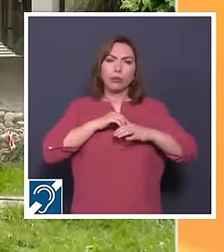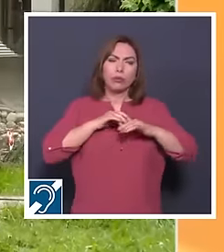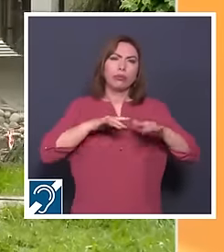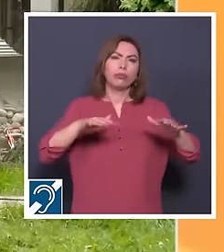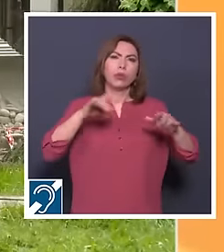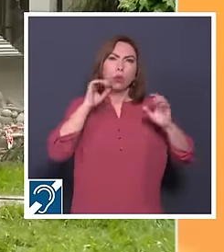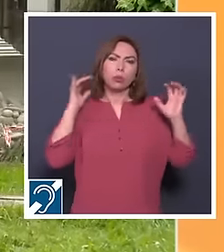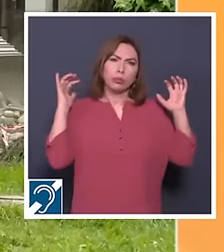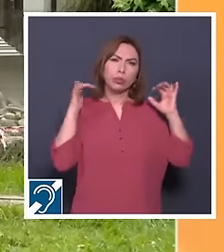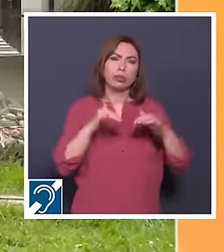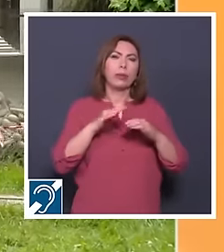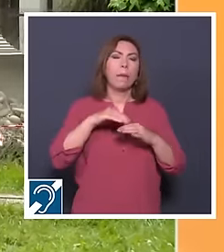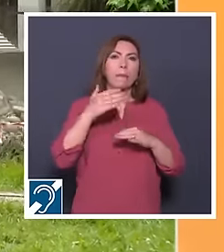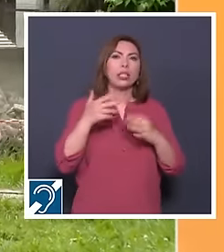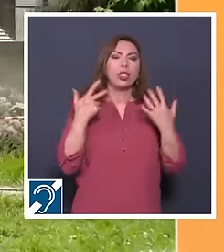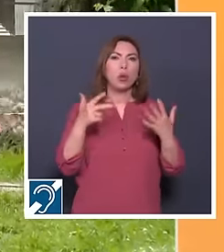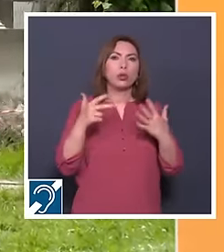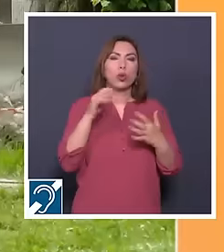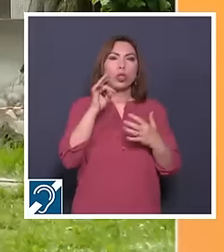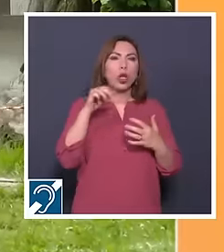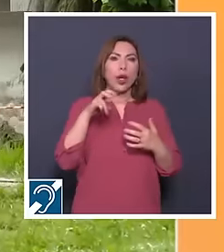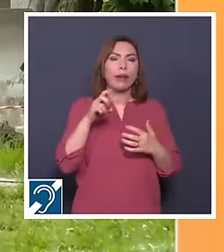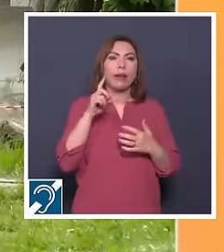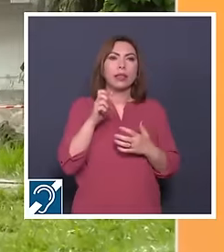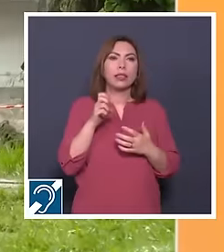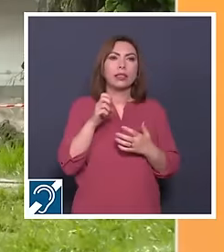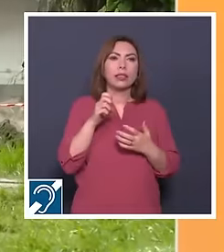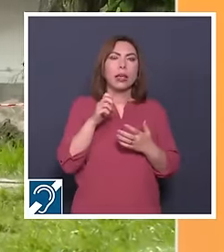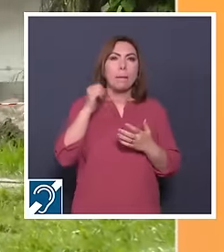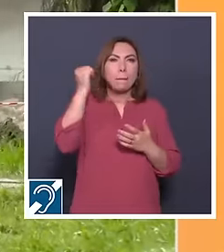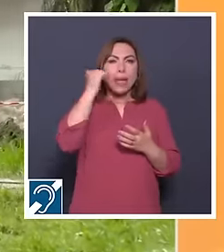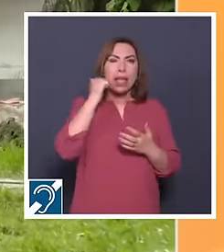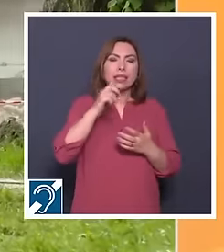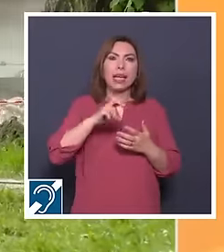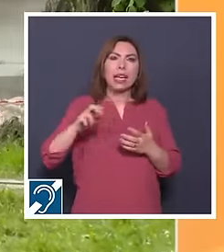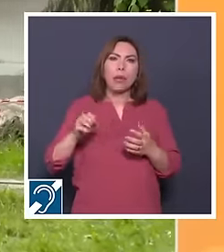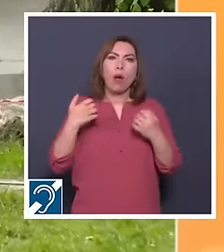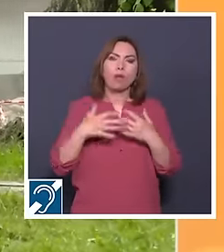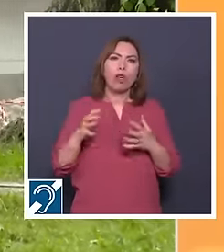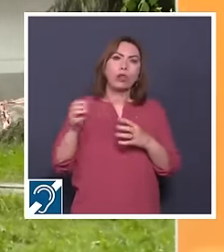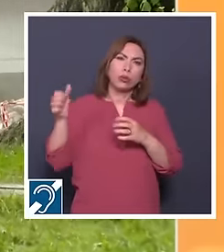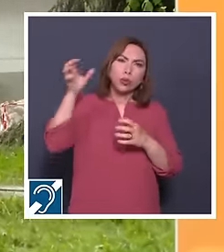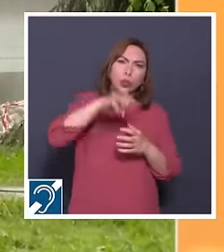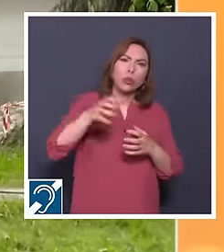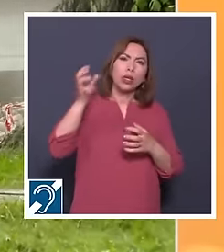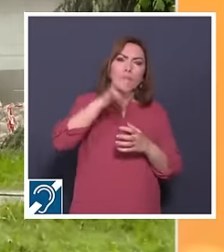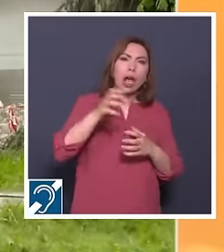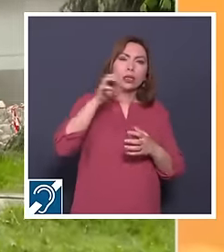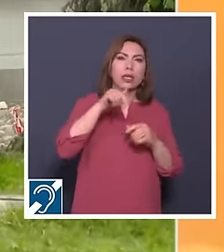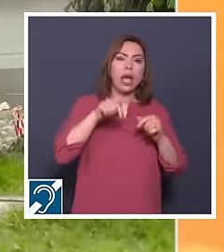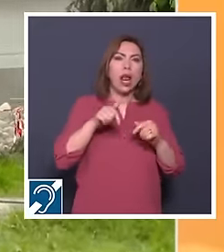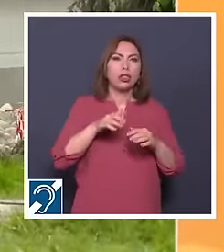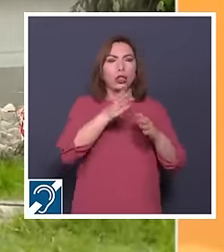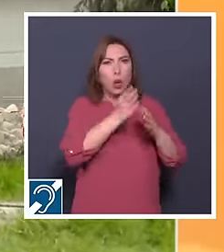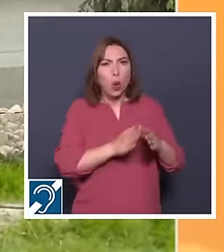de forțe peste 800 de tone de refuz, de ciuri, de piatră de râu, așadar au fost turnate în